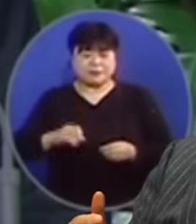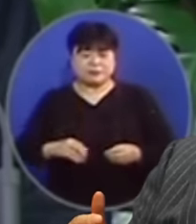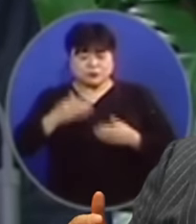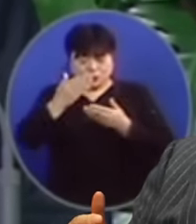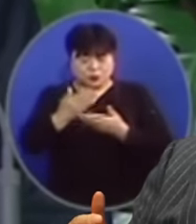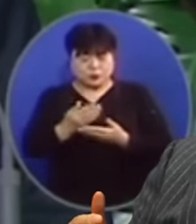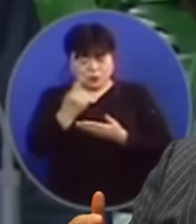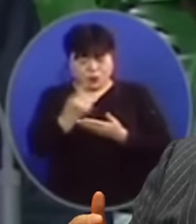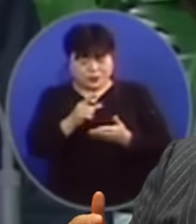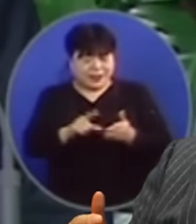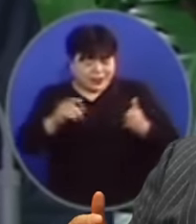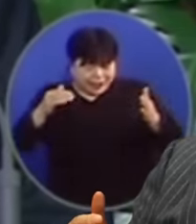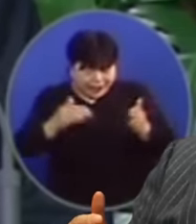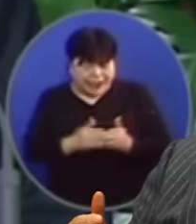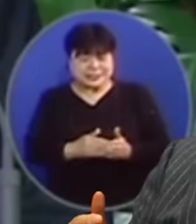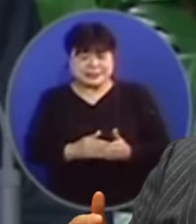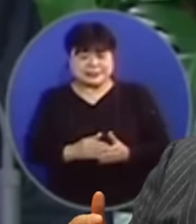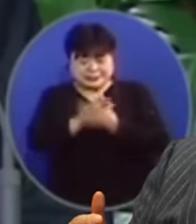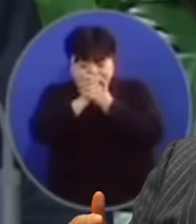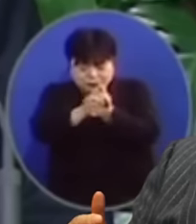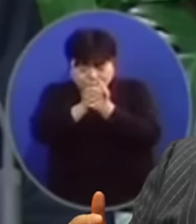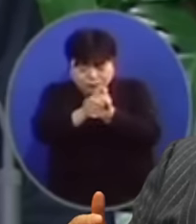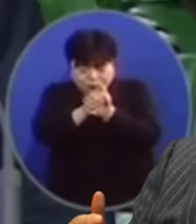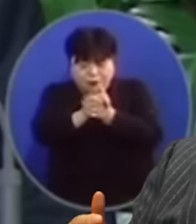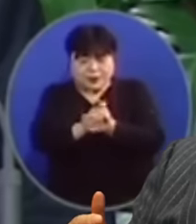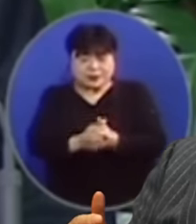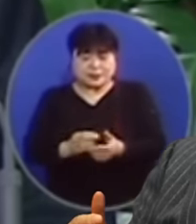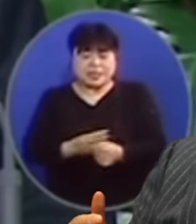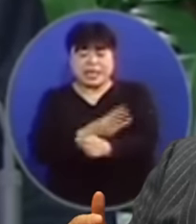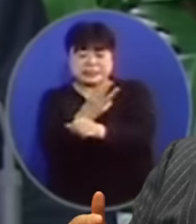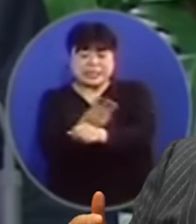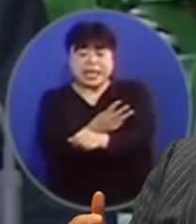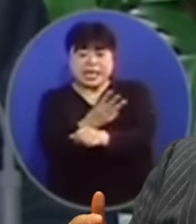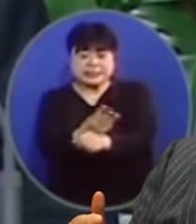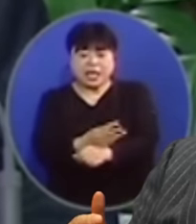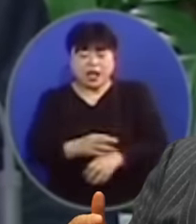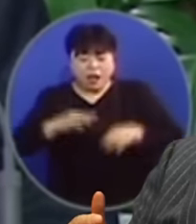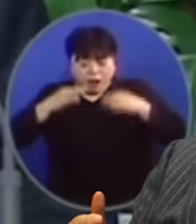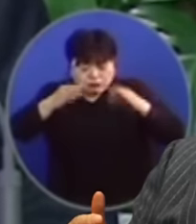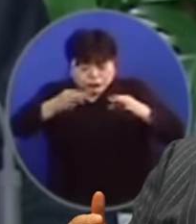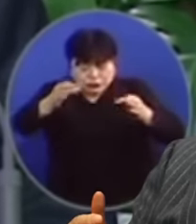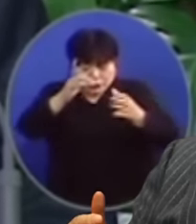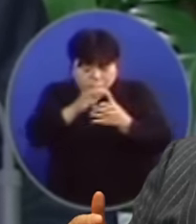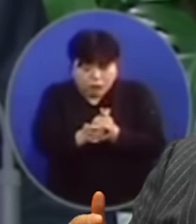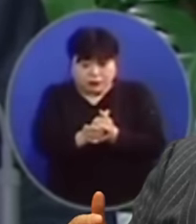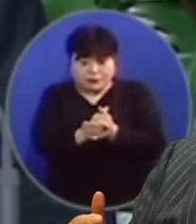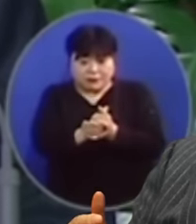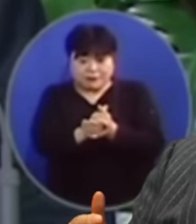나는 이 자리에서 부르실 테니까. 세 시간째 부르시어 기도하니까